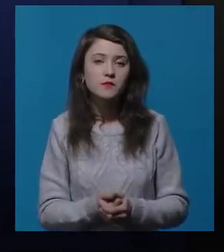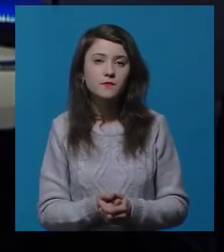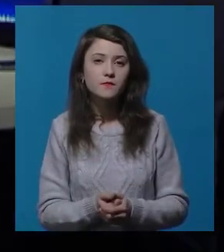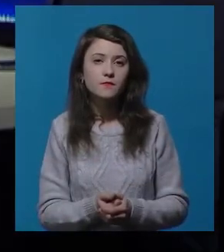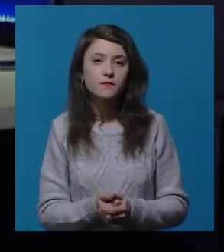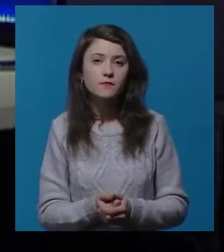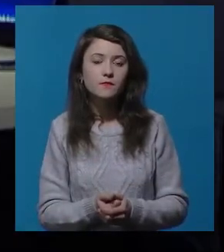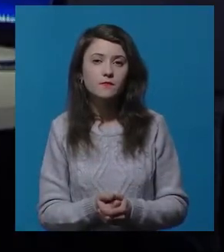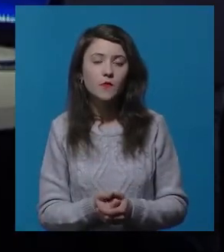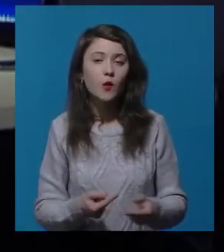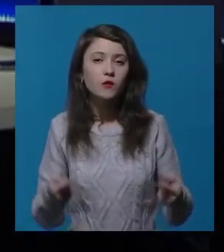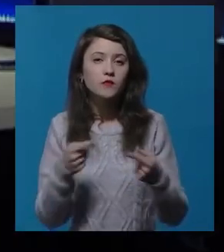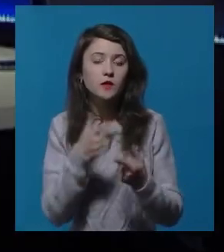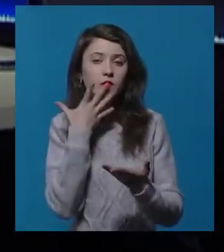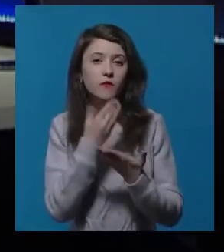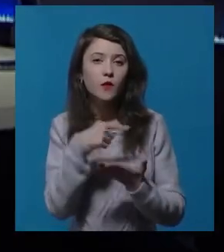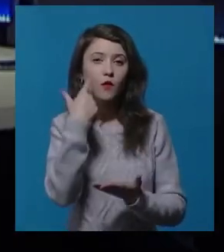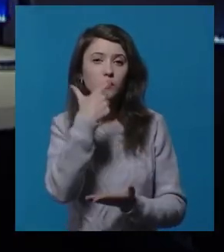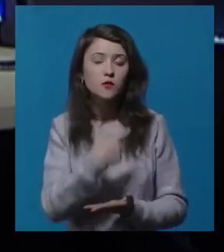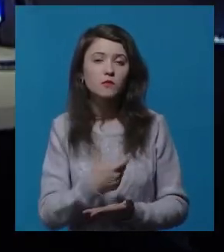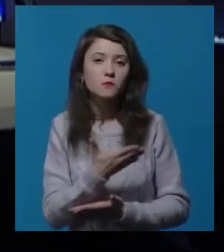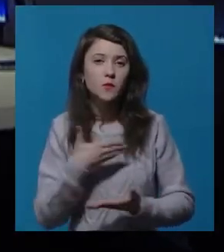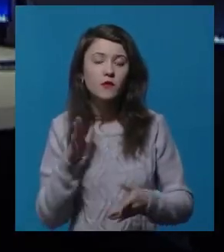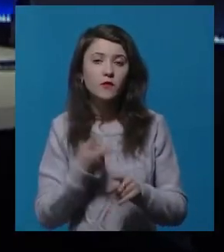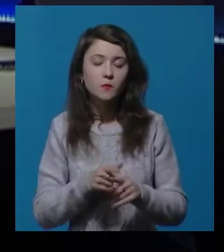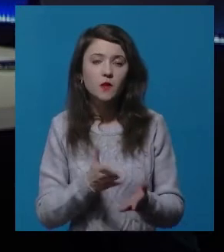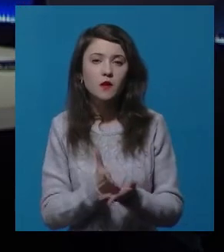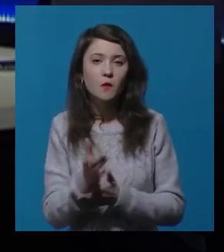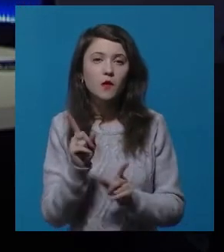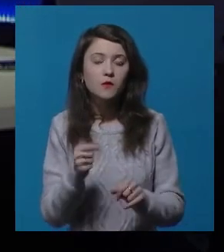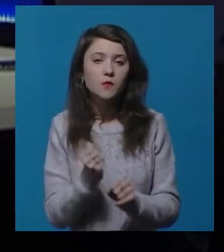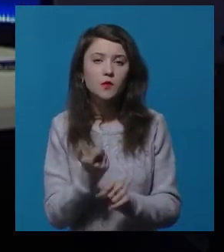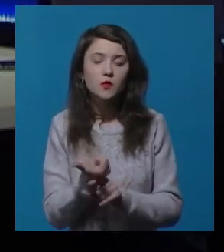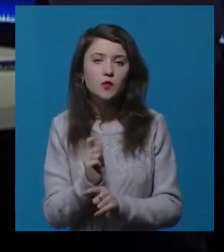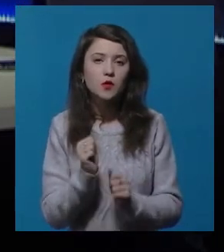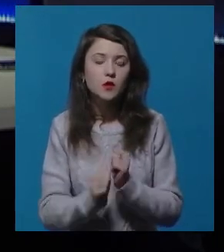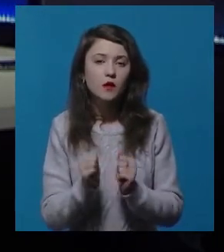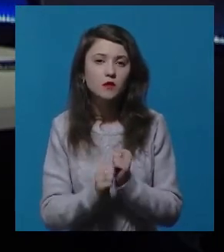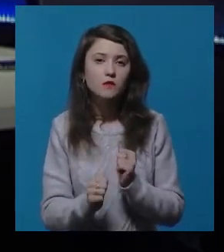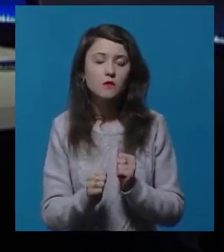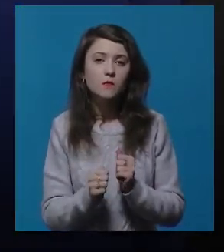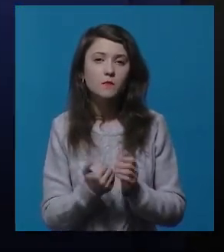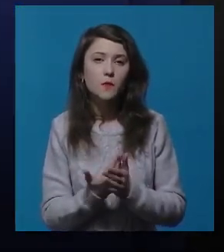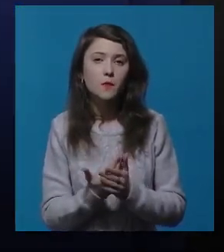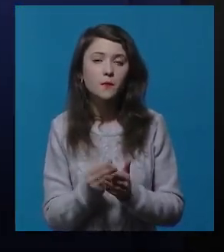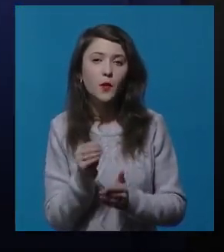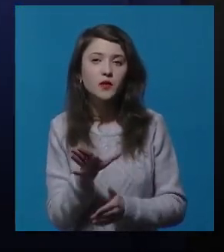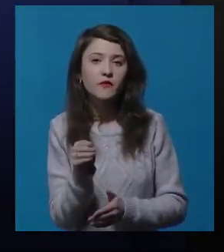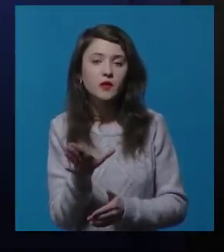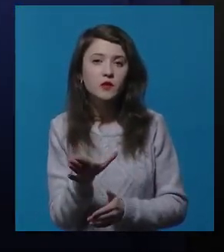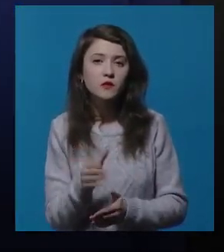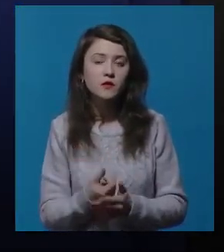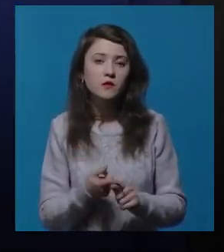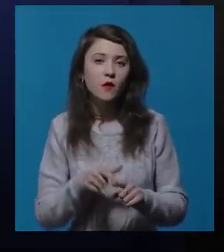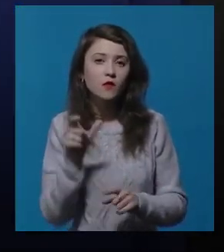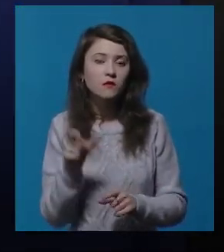посвідчити свою особу. Ми, звичайно, в цьому напрямку співпрацюємо, досить часто посвідчення, якби, цієї особи